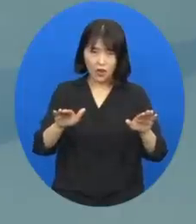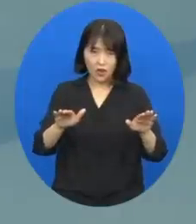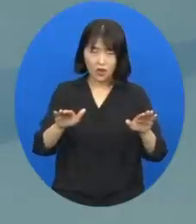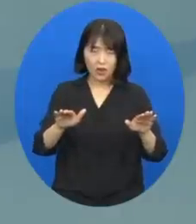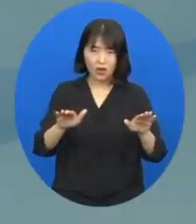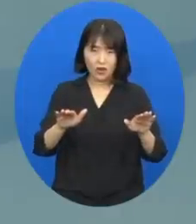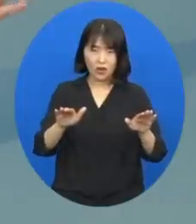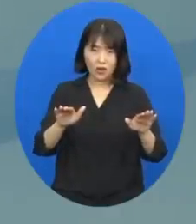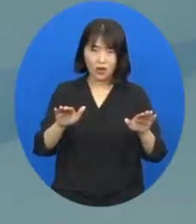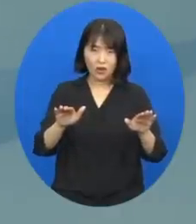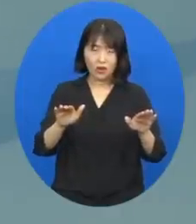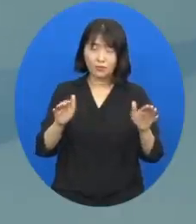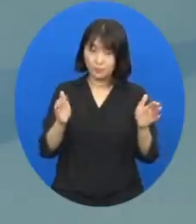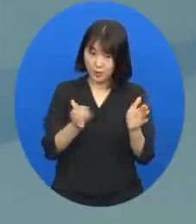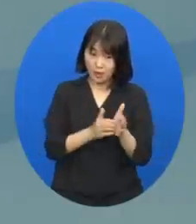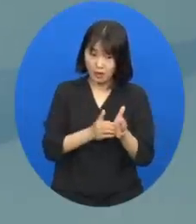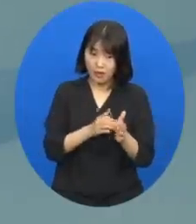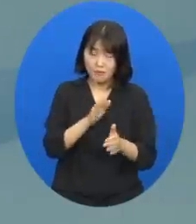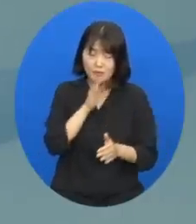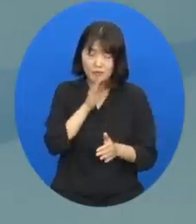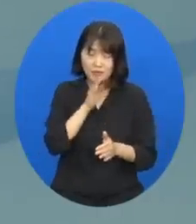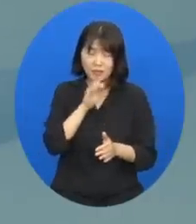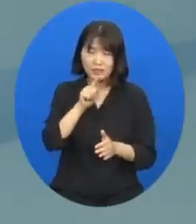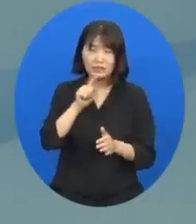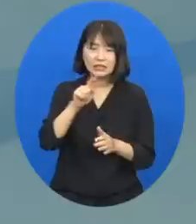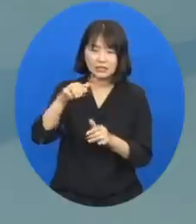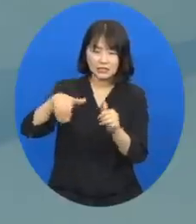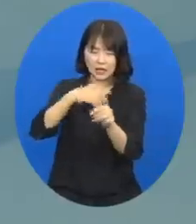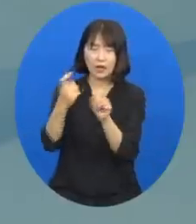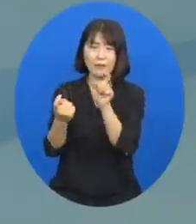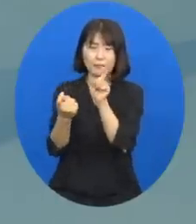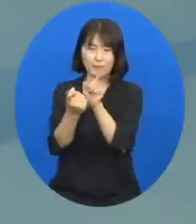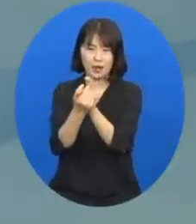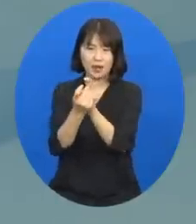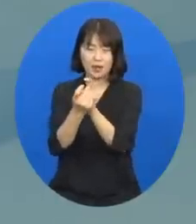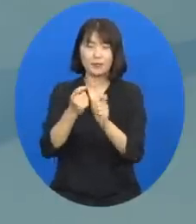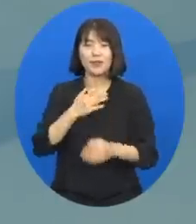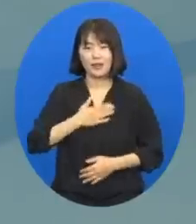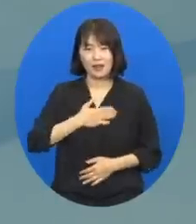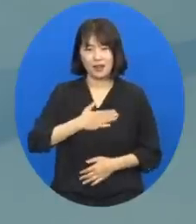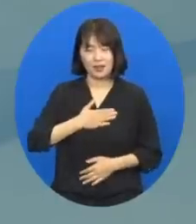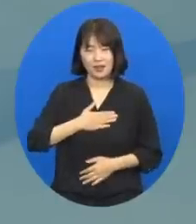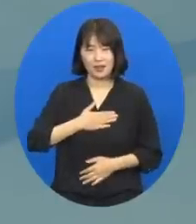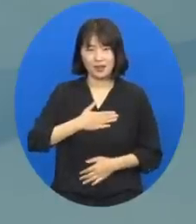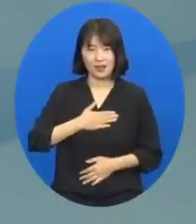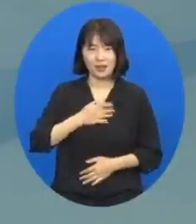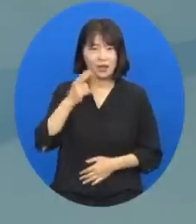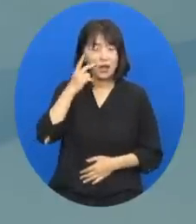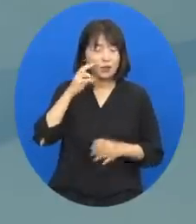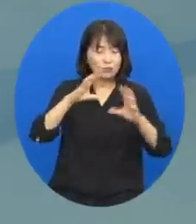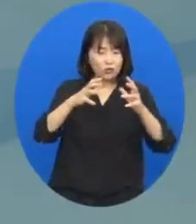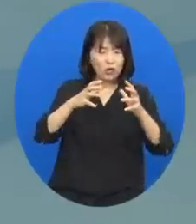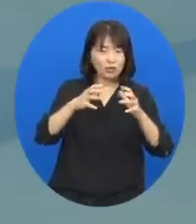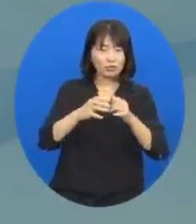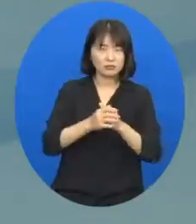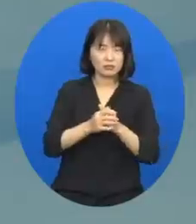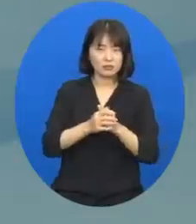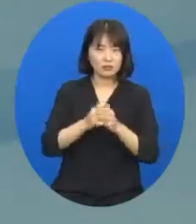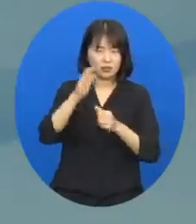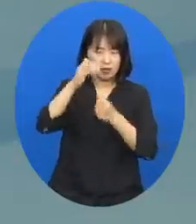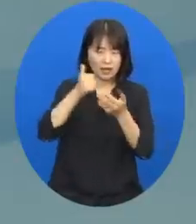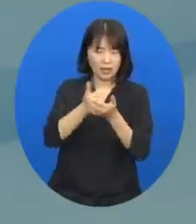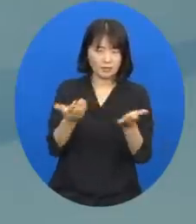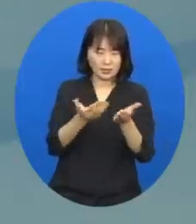했잖아요 미국에서 목회를 하는데 아 영어 사역을 하는 분이 필요했습니다 한분이 참조 분이